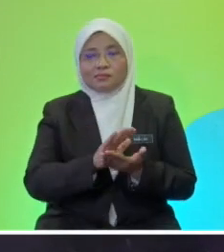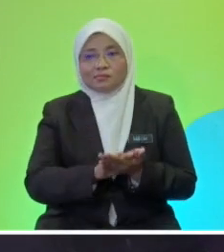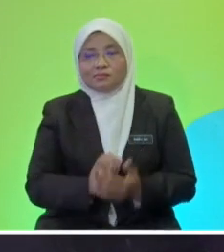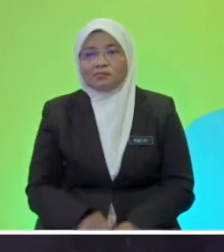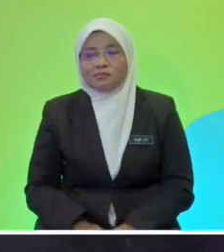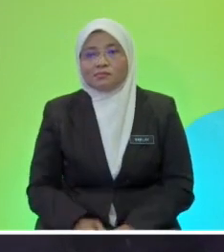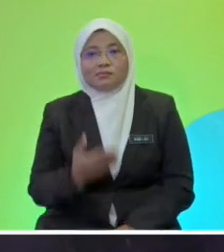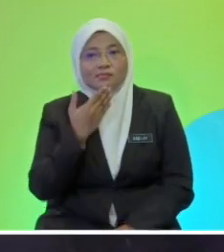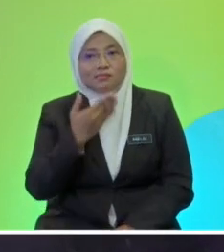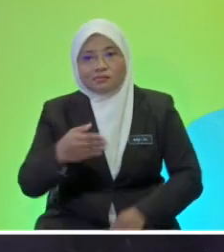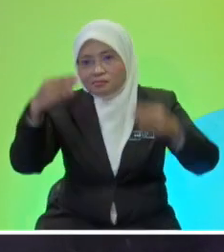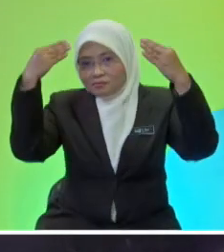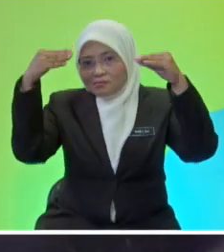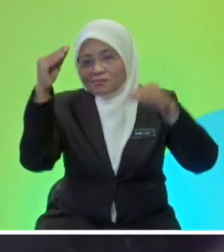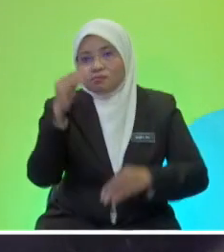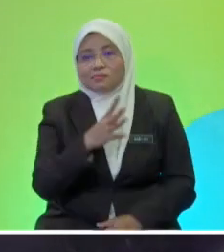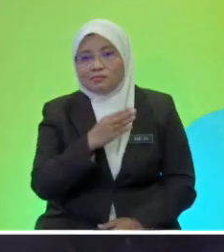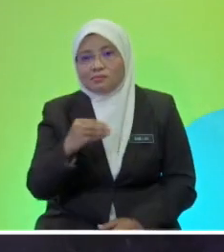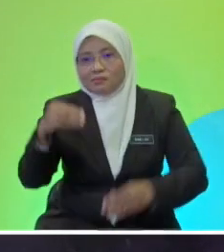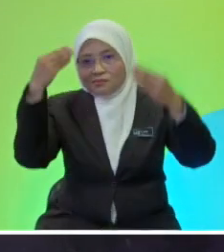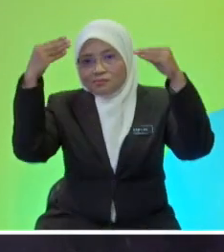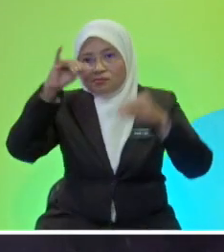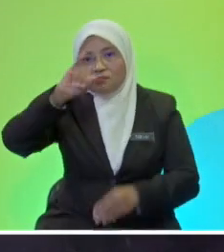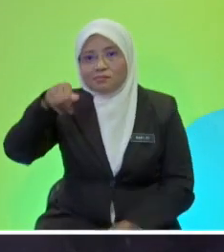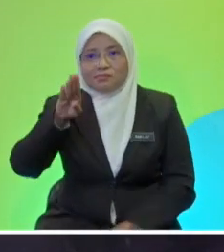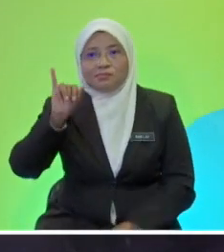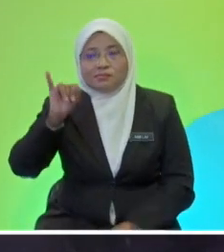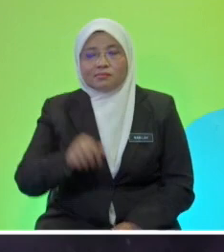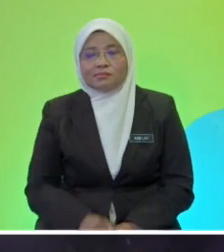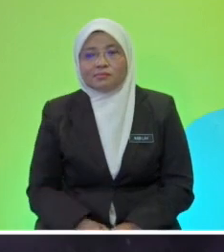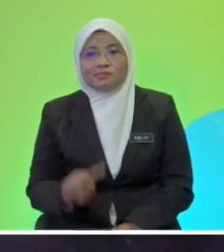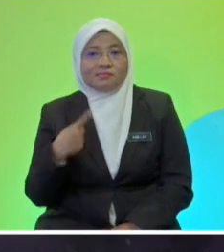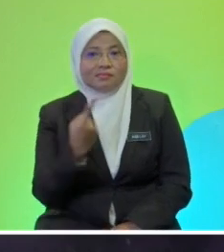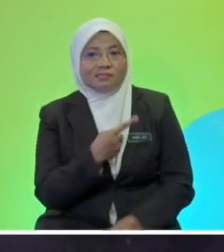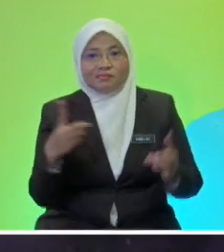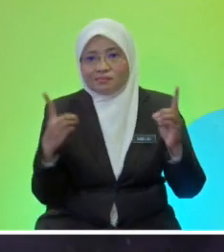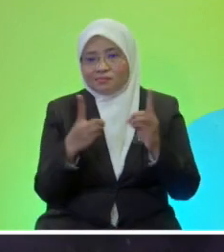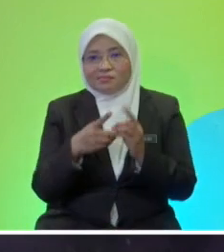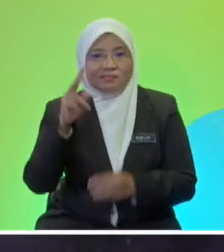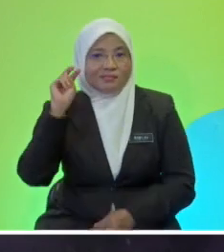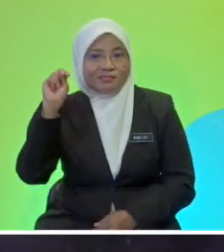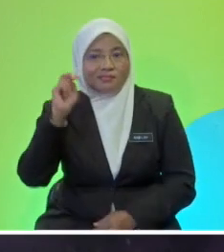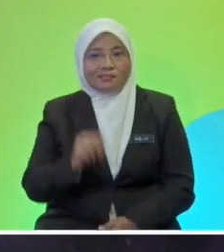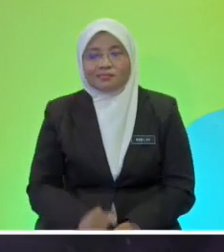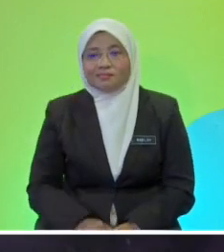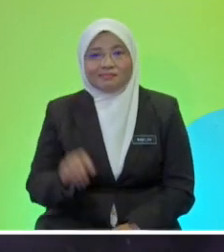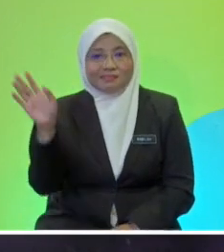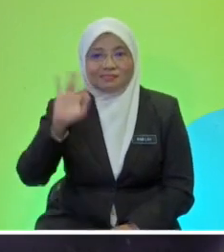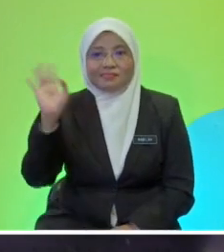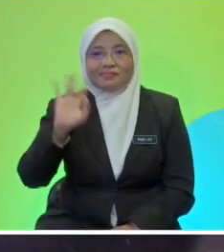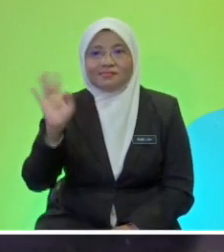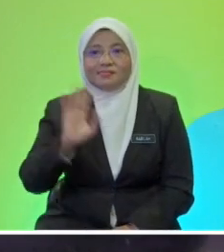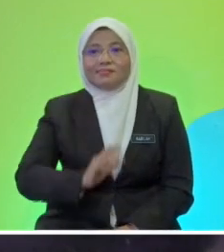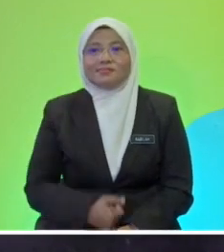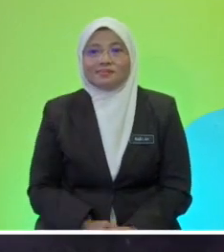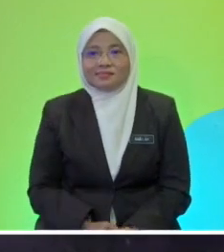sekali lagi kepada anda semua kita akan berjumpa lagi di kelas yang seterusnya Bye semua